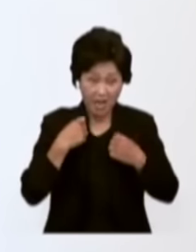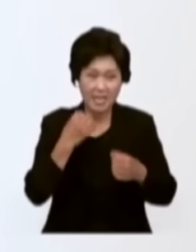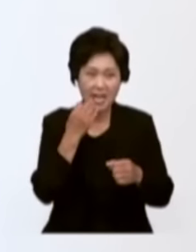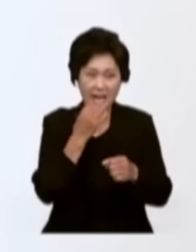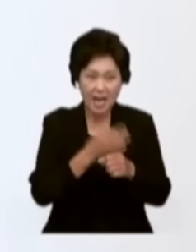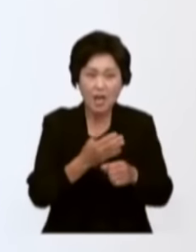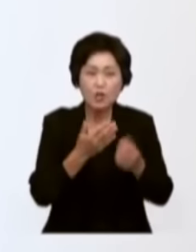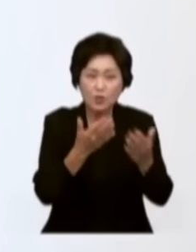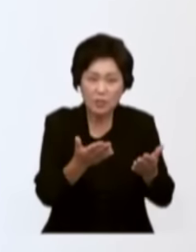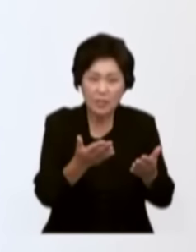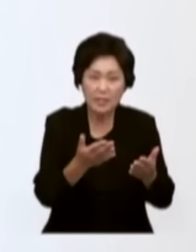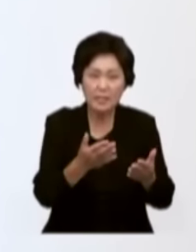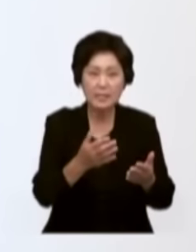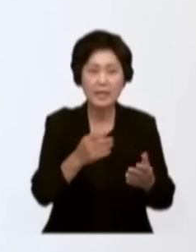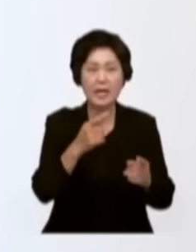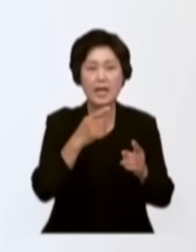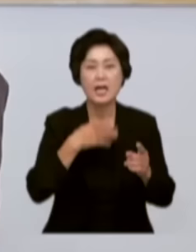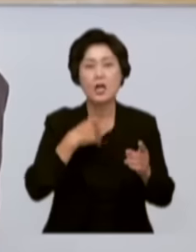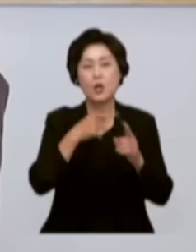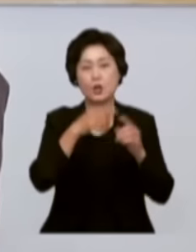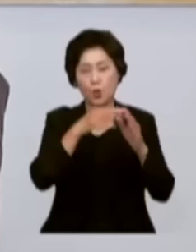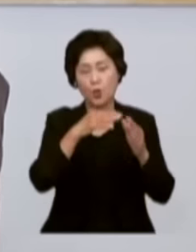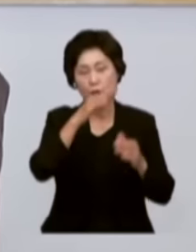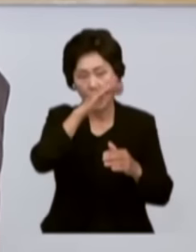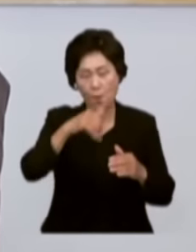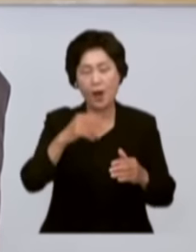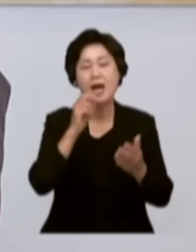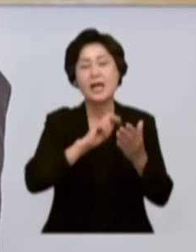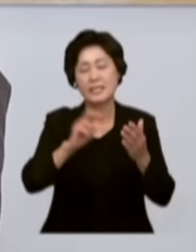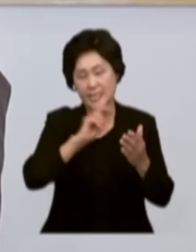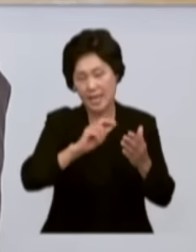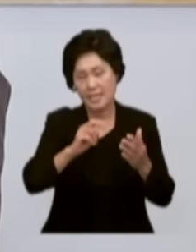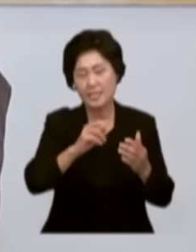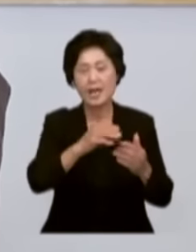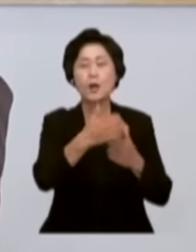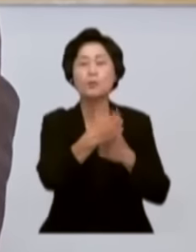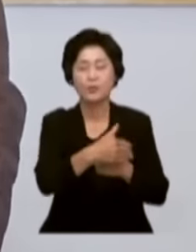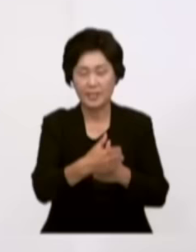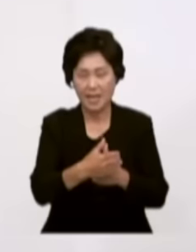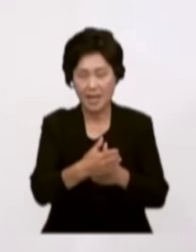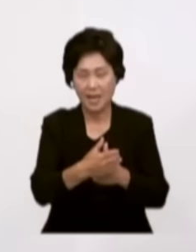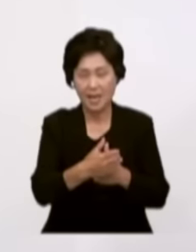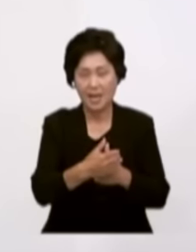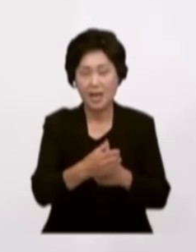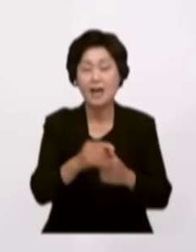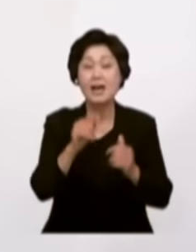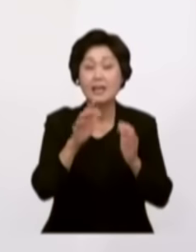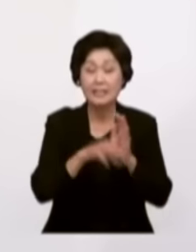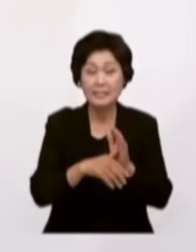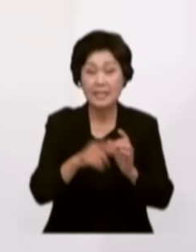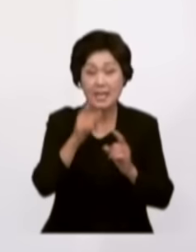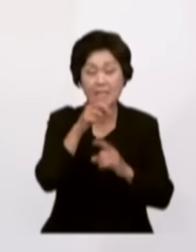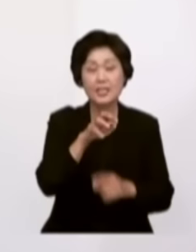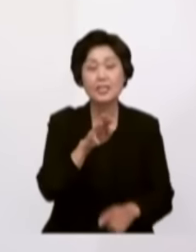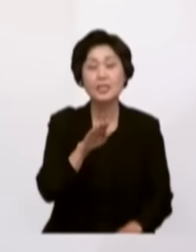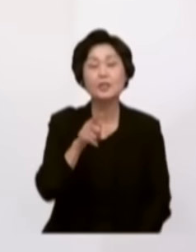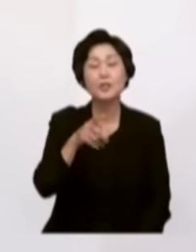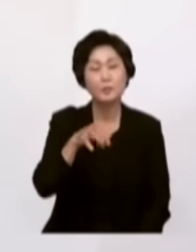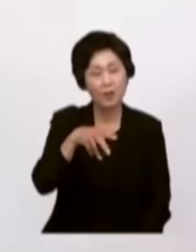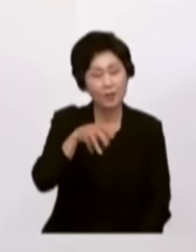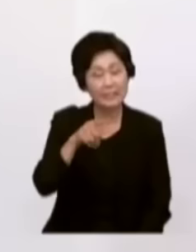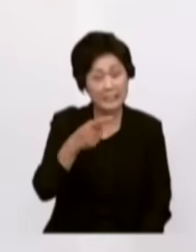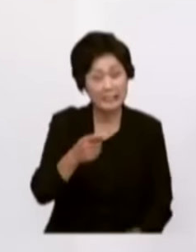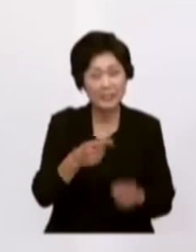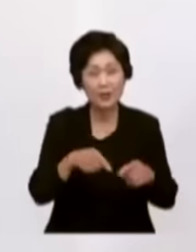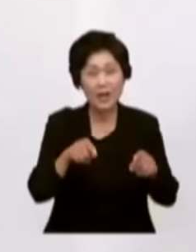좀 해주면 안 돼요? 라고 하더라고요. 그래서 제가 근데 쓰리쓰리라는 팀을 만들어 막 활동할 때였거든요. 아, 네네, 알죠, 저도. 그래서 이병철 씨랑 같이 네. 그 교회를